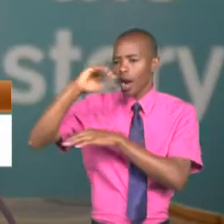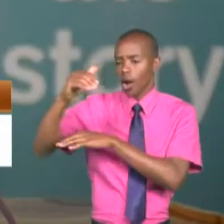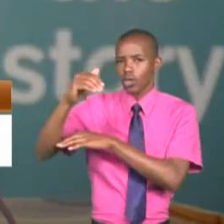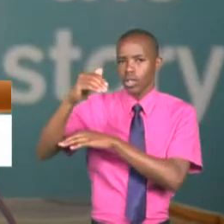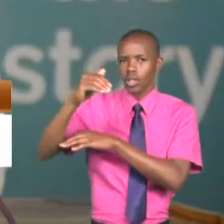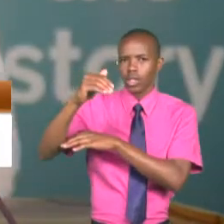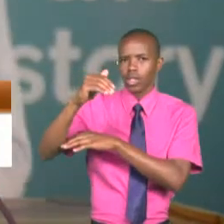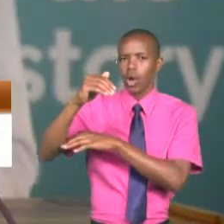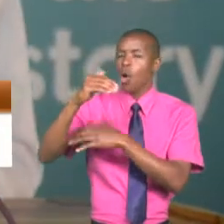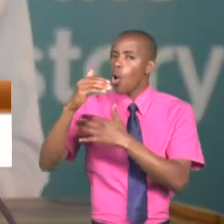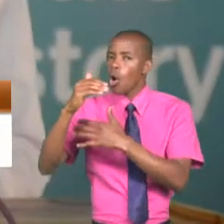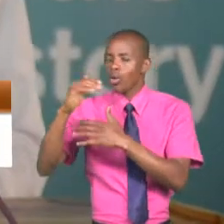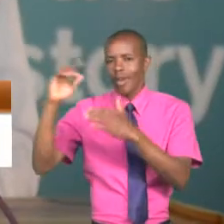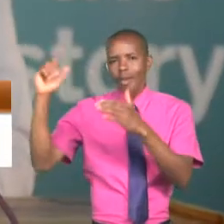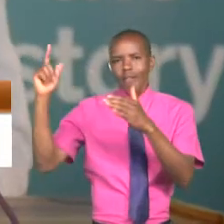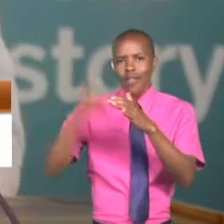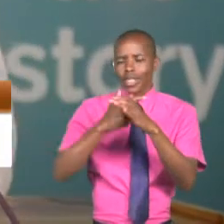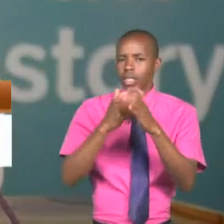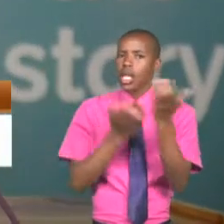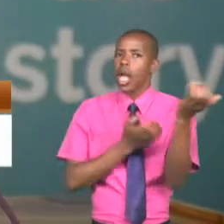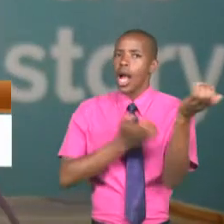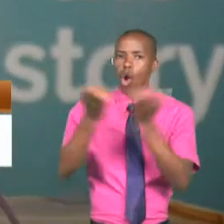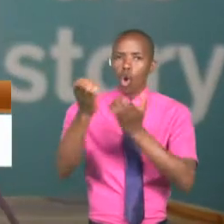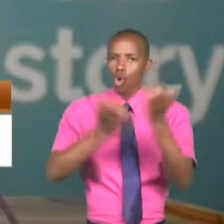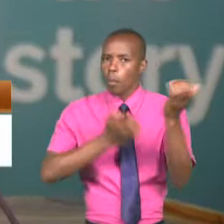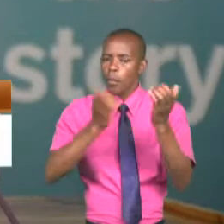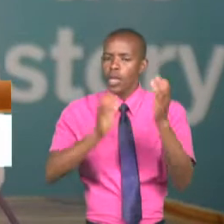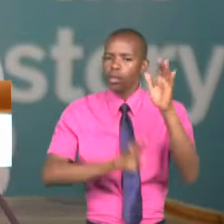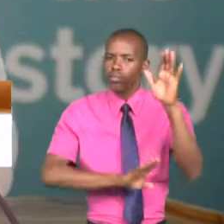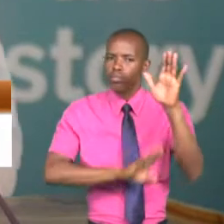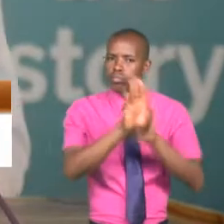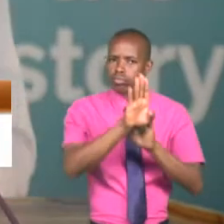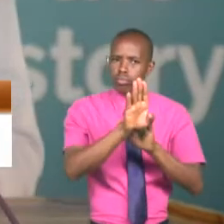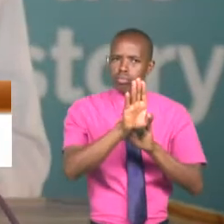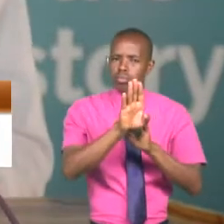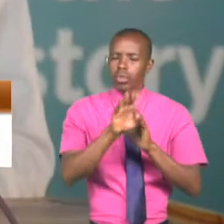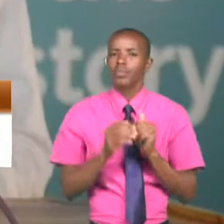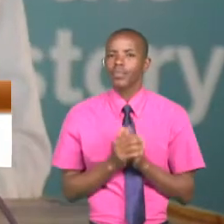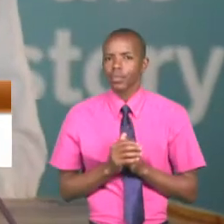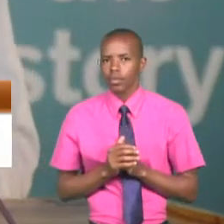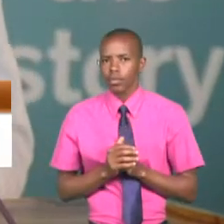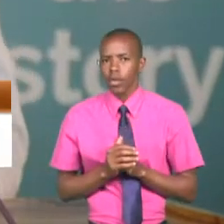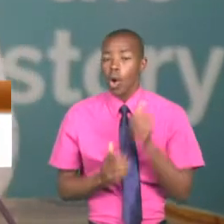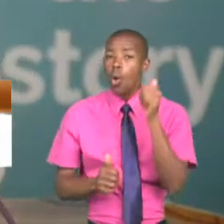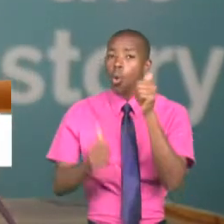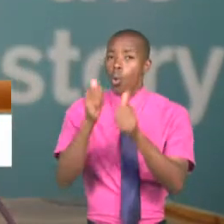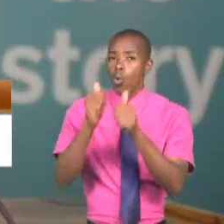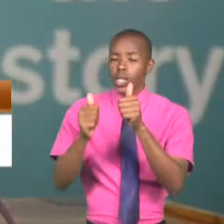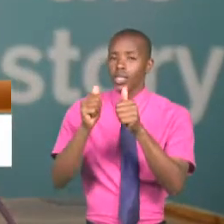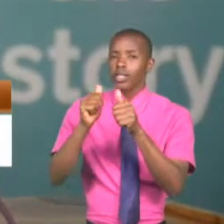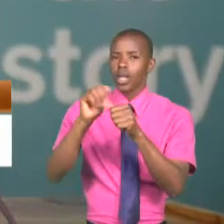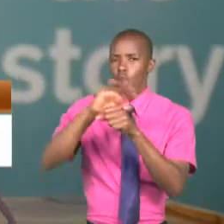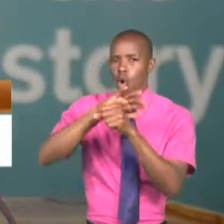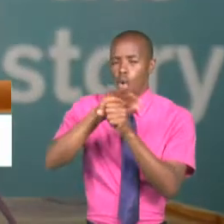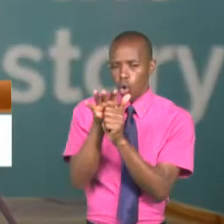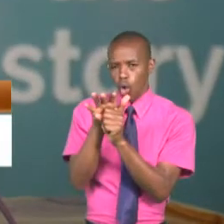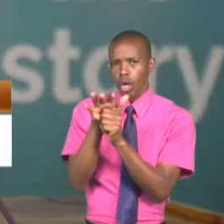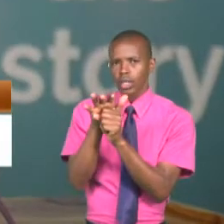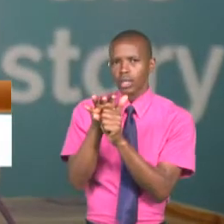or the first economic bloc that has taken the COVID-19